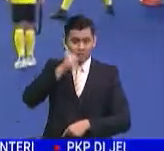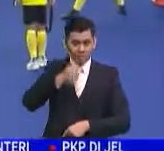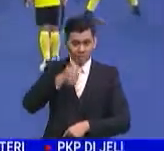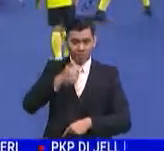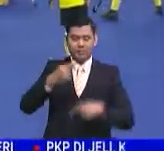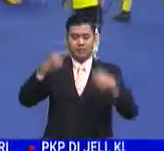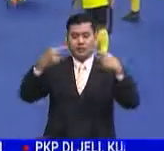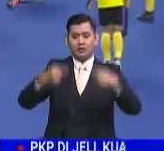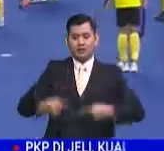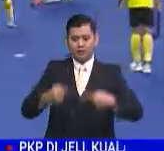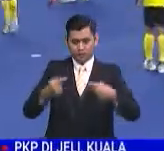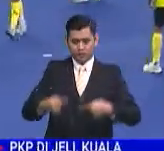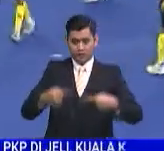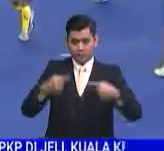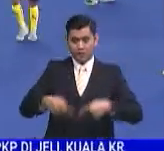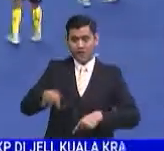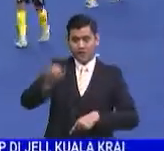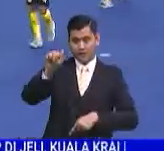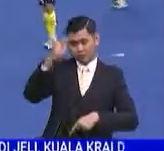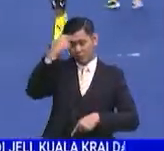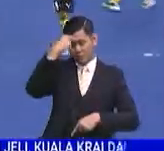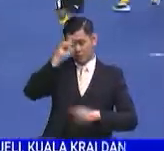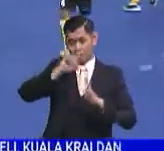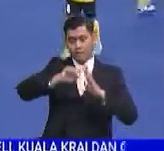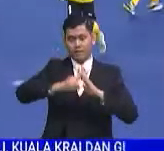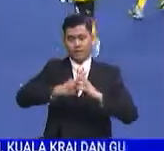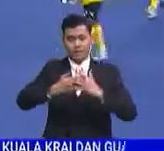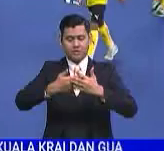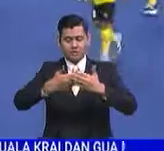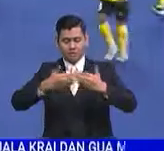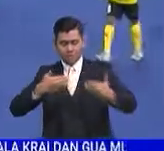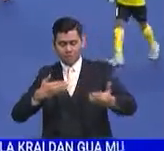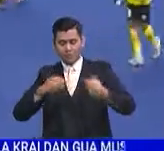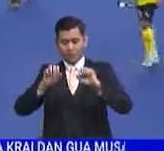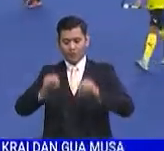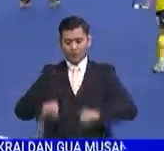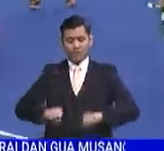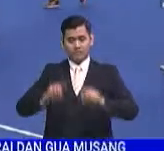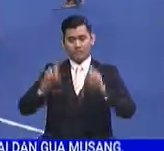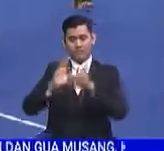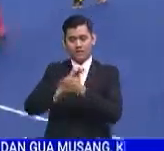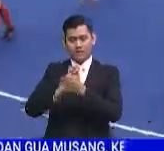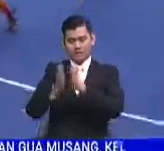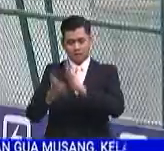perlawanan ini sebagai gelanggang pemanas badan sebelum ke Olimpik Tokyo Julai ini.